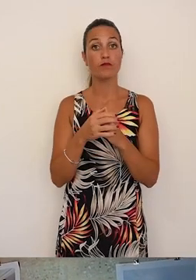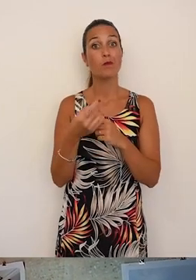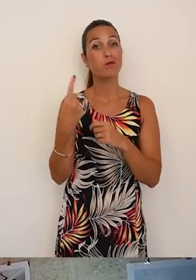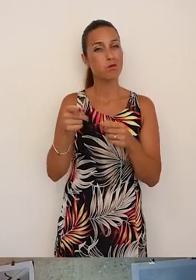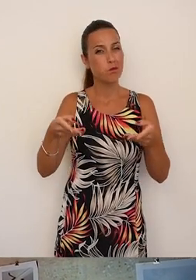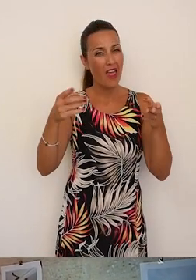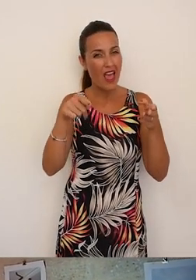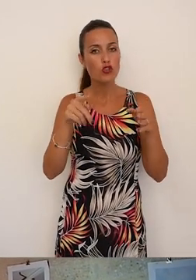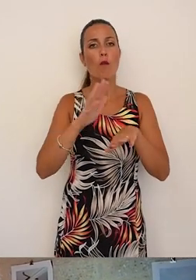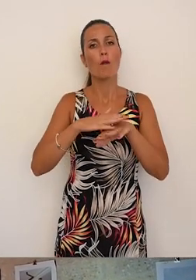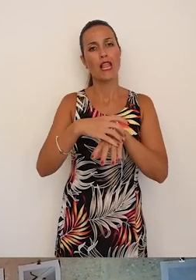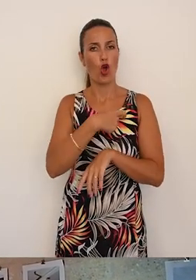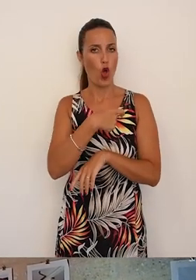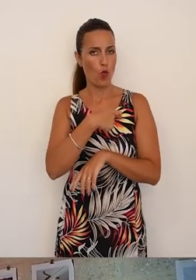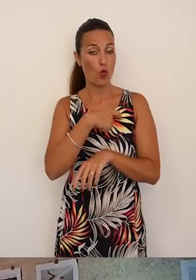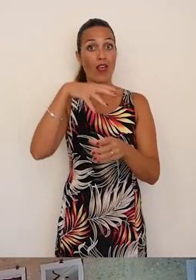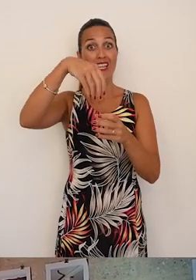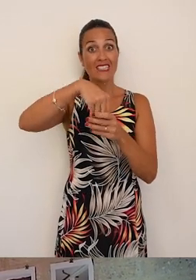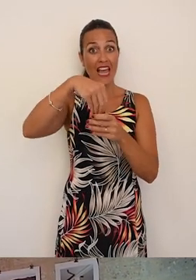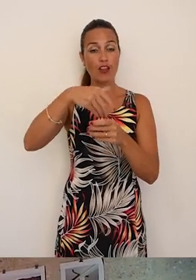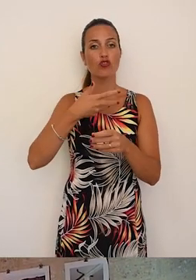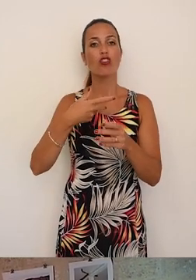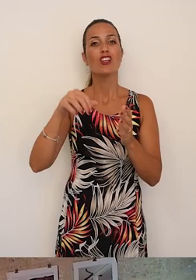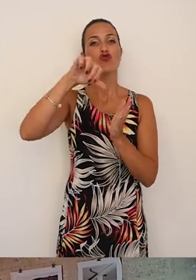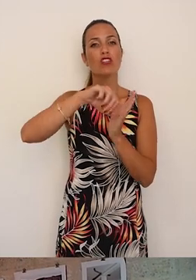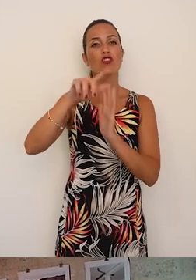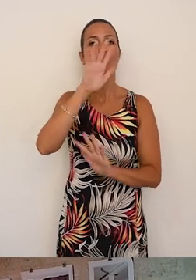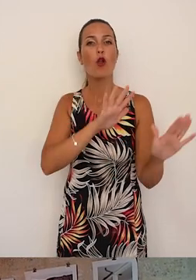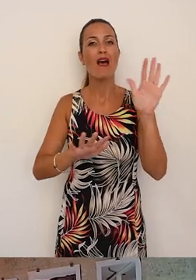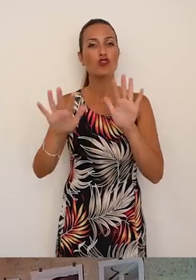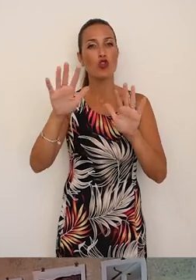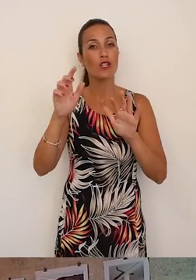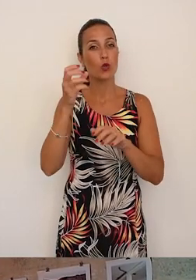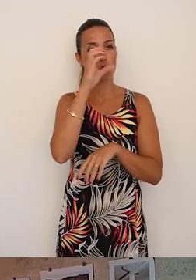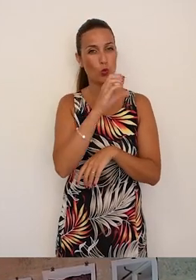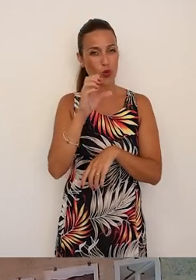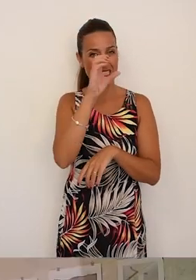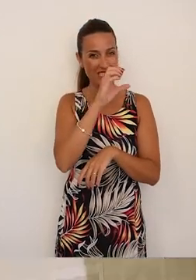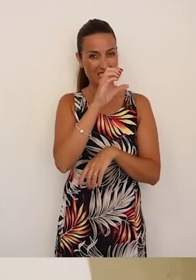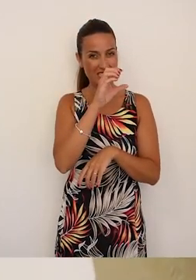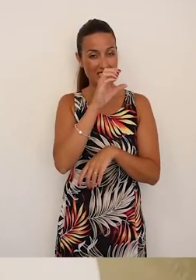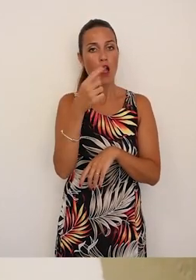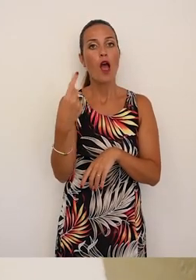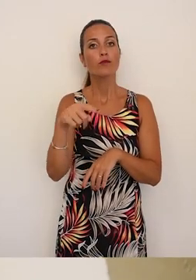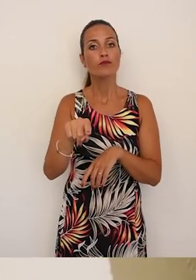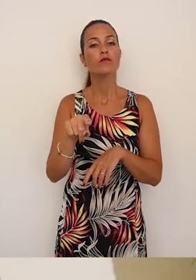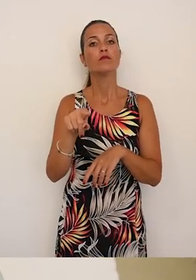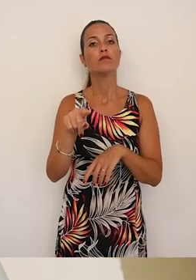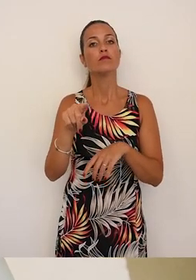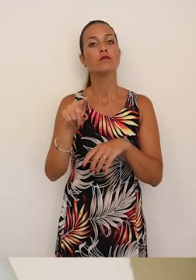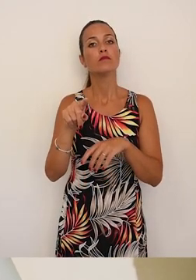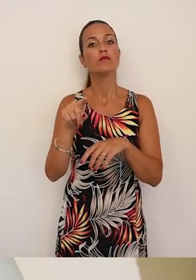L'edificio è di proprietà comunale e al suo interno ospita il Centro di Informazione Turistica, istituto culturale nato